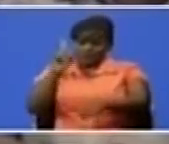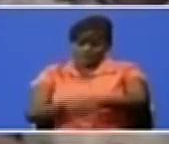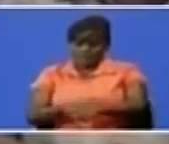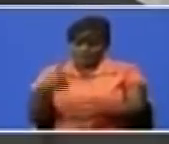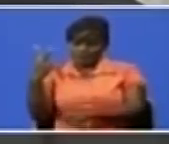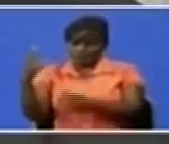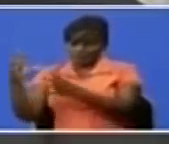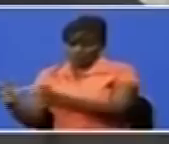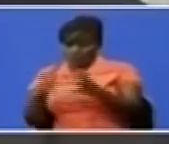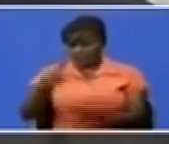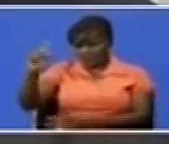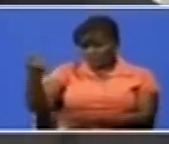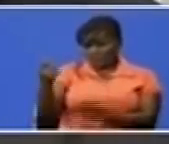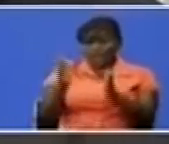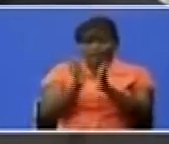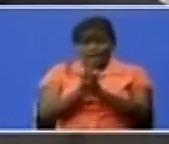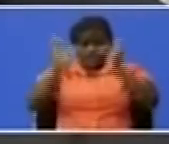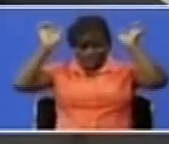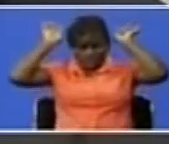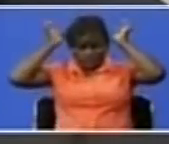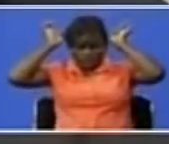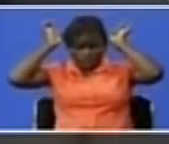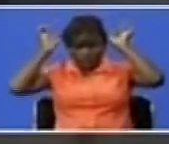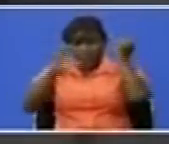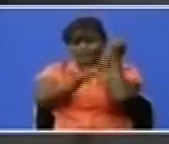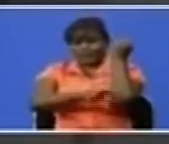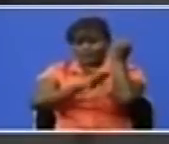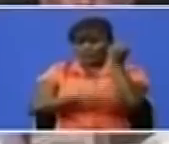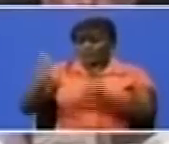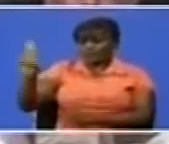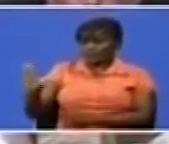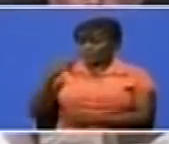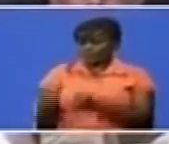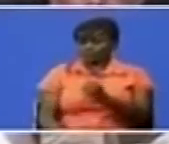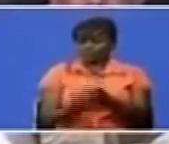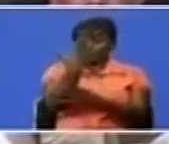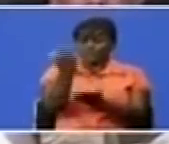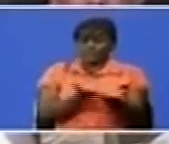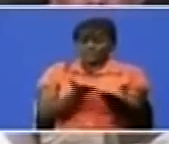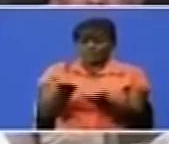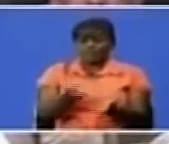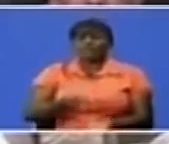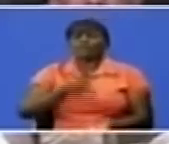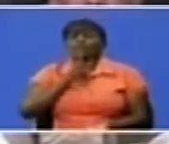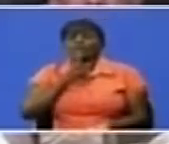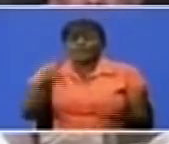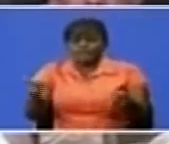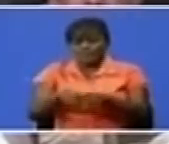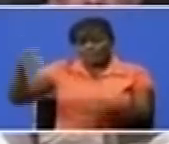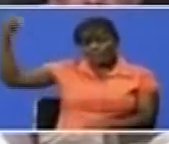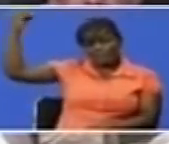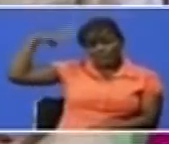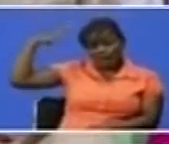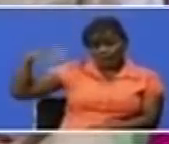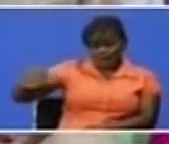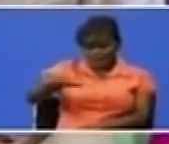za upande wa Kenya na wenzao kutoka Ethiopia. Kenyatta amezindua huduma ya maji na nguvu za umeme katika eneo